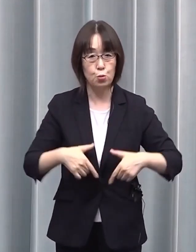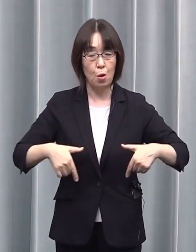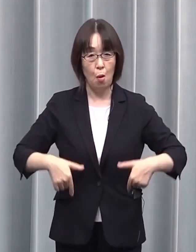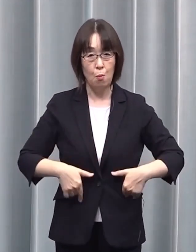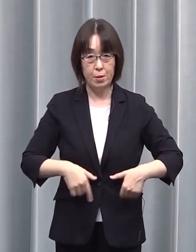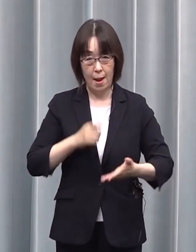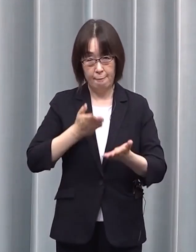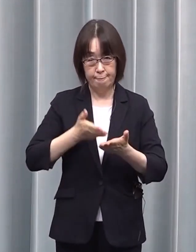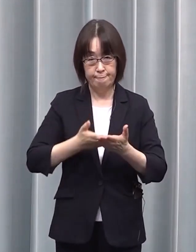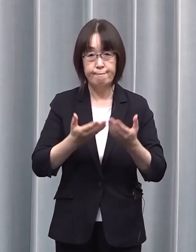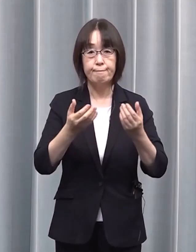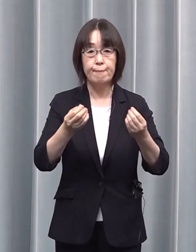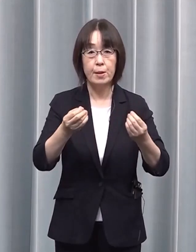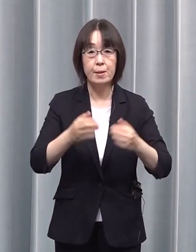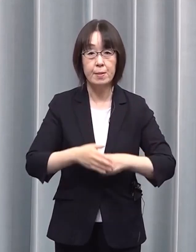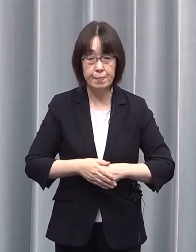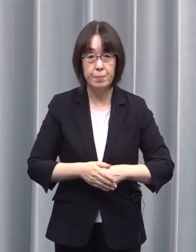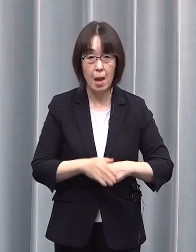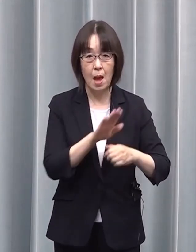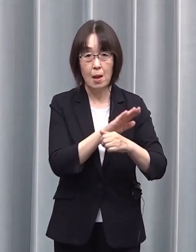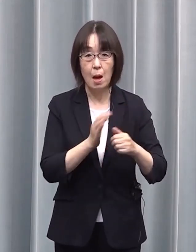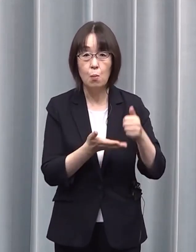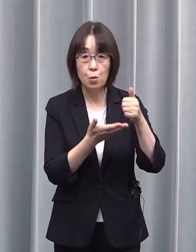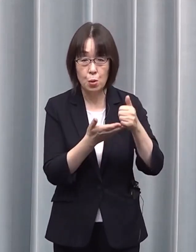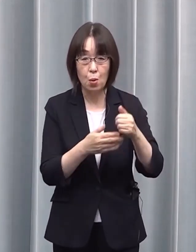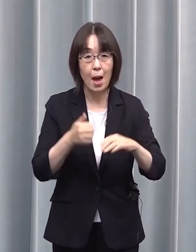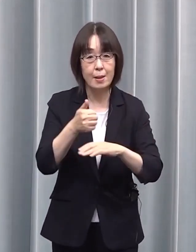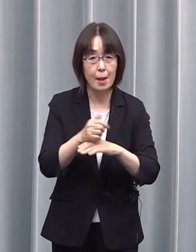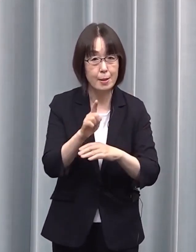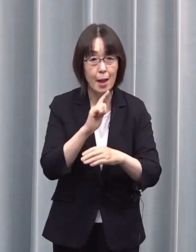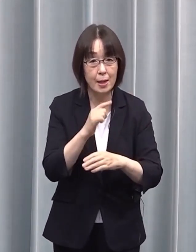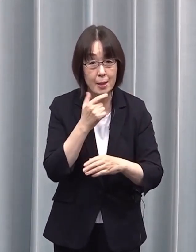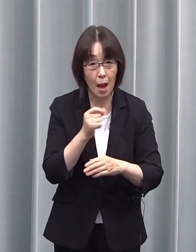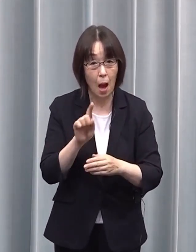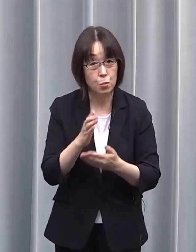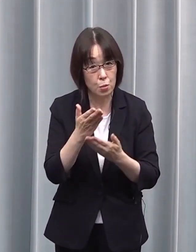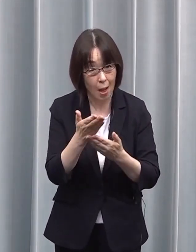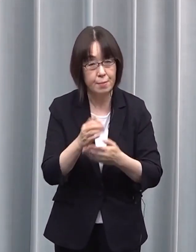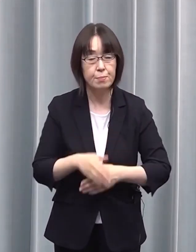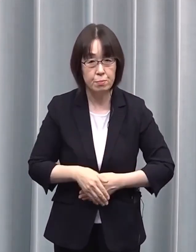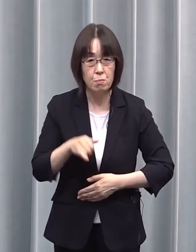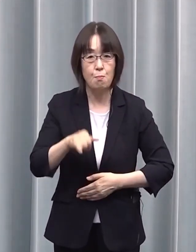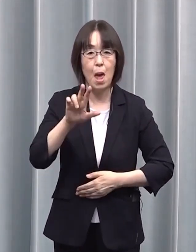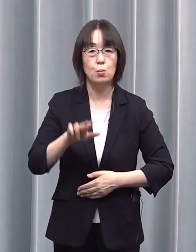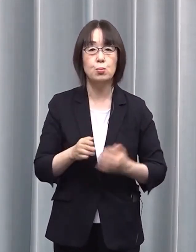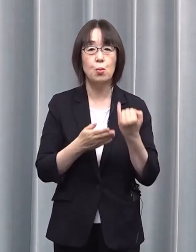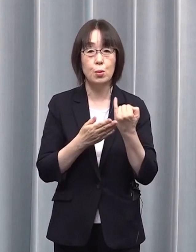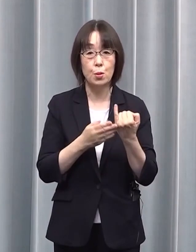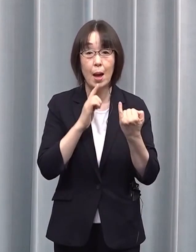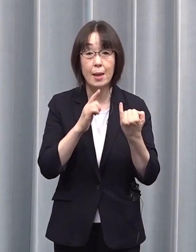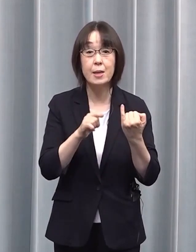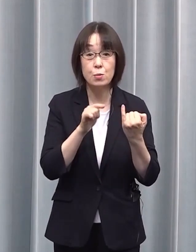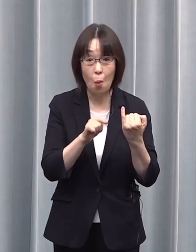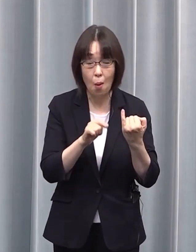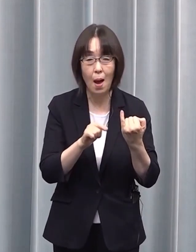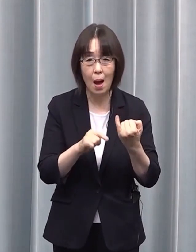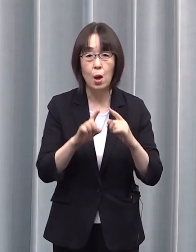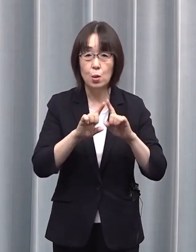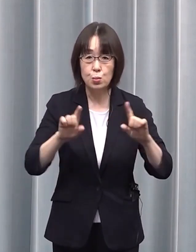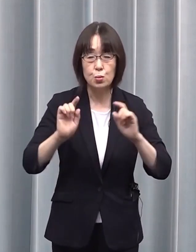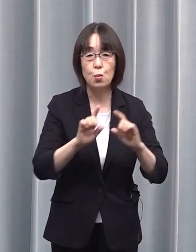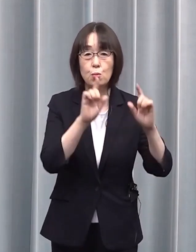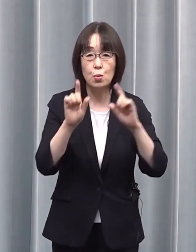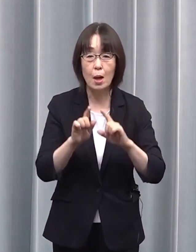まあ、官房長官また大臣に何を言いたいですかと言ったら、普通に 通の暮らしをお母さんと弟と送らせてほ